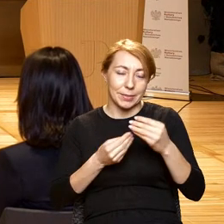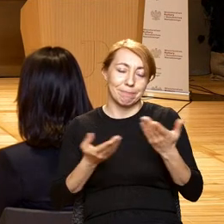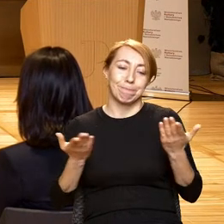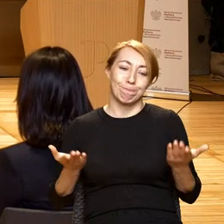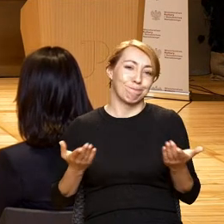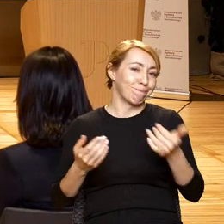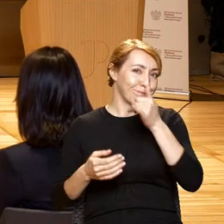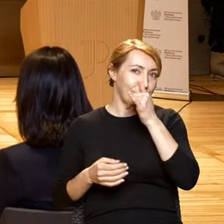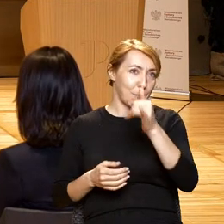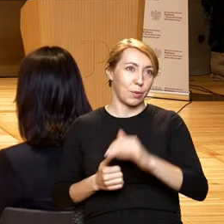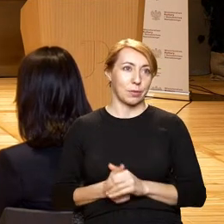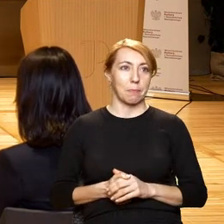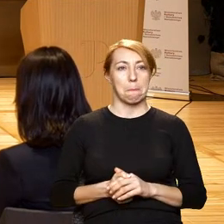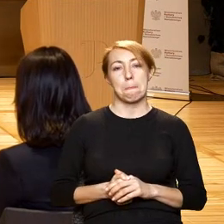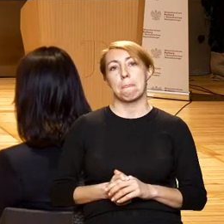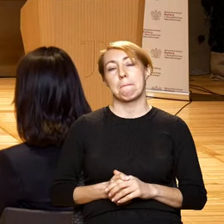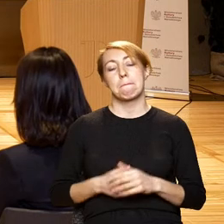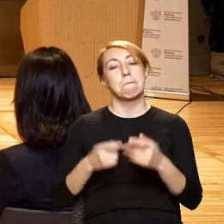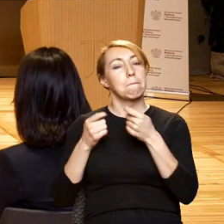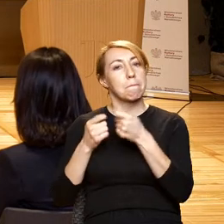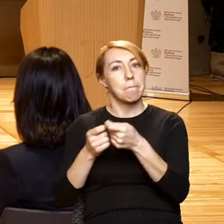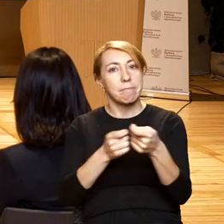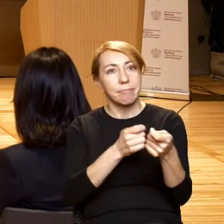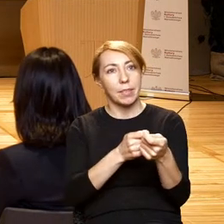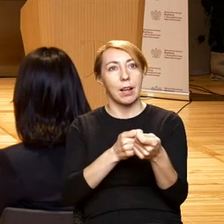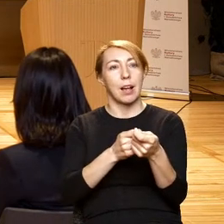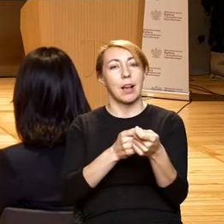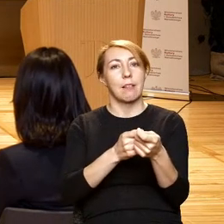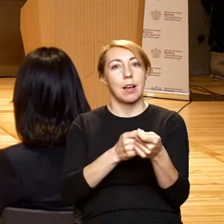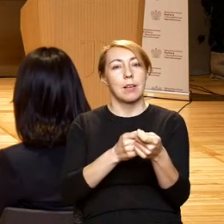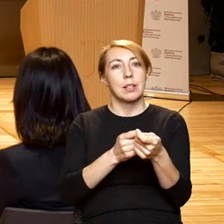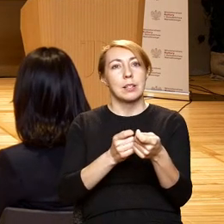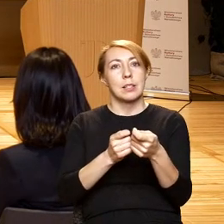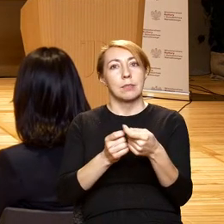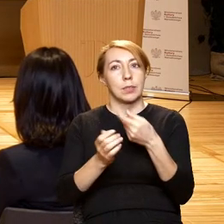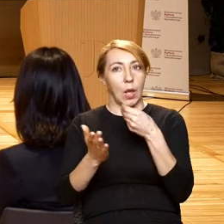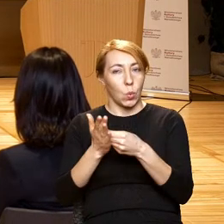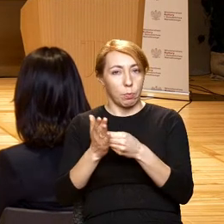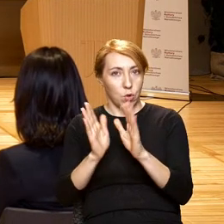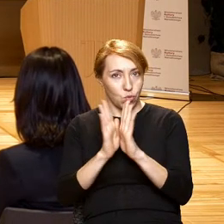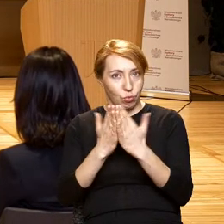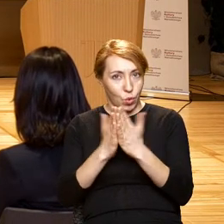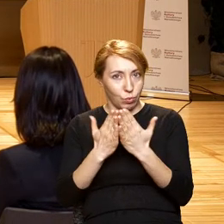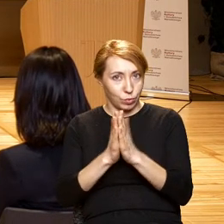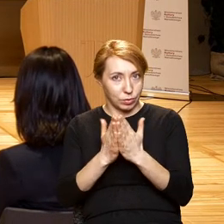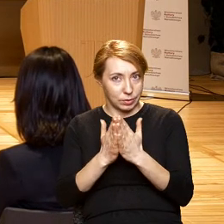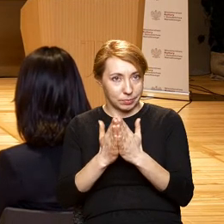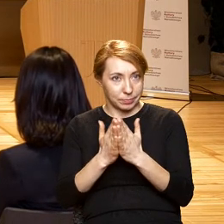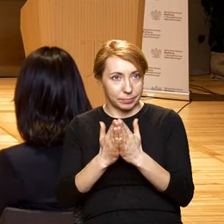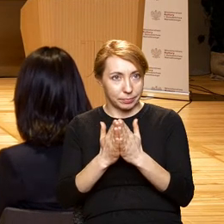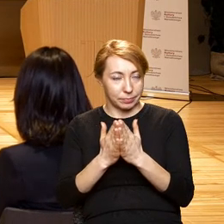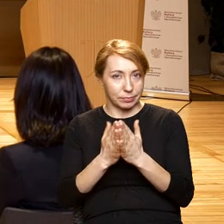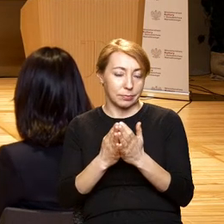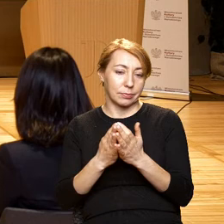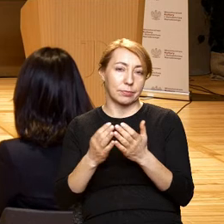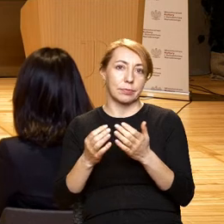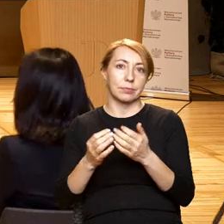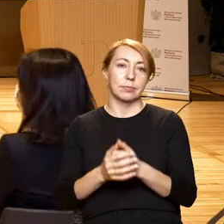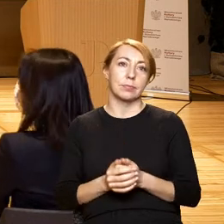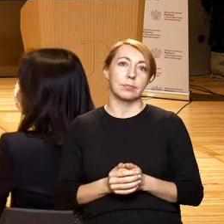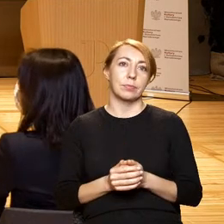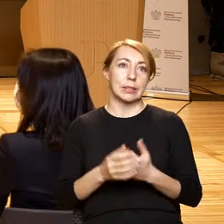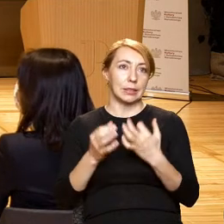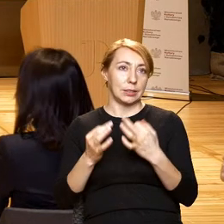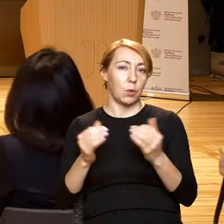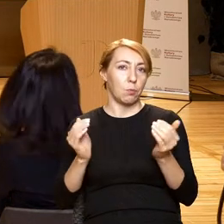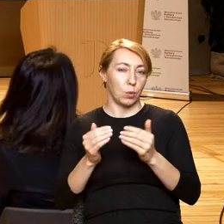możemy. Zachęcam też Państwa właśnie do oczywiście zakupu książki. Dzisiaj